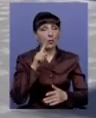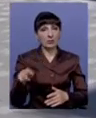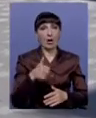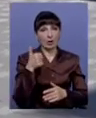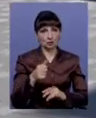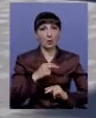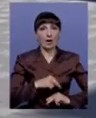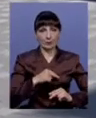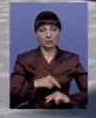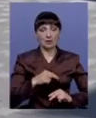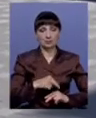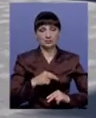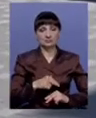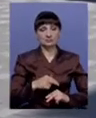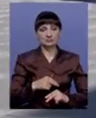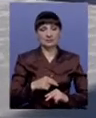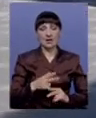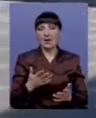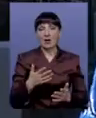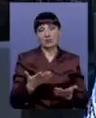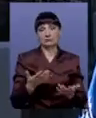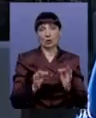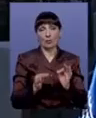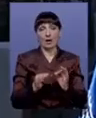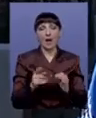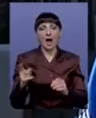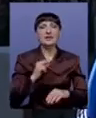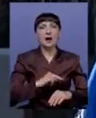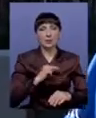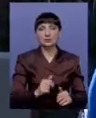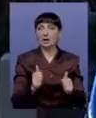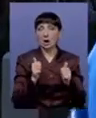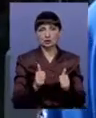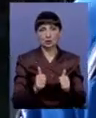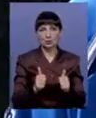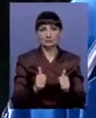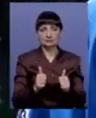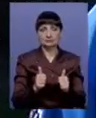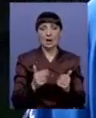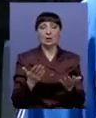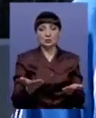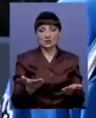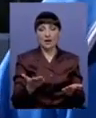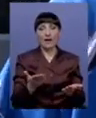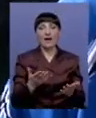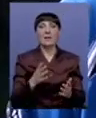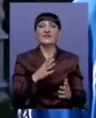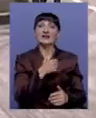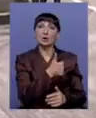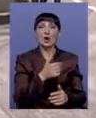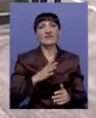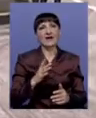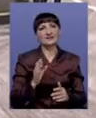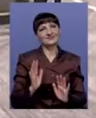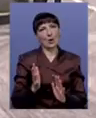да. Допустим, я очень довольна. Они работают хорошо. Ну да, где-то очень хорошо, но где-то нет.